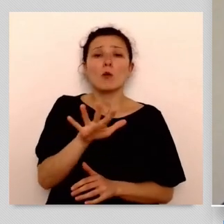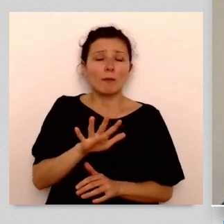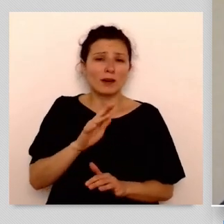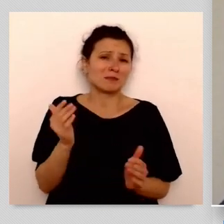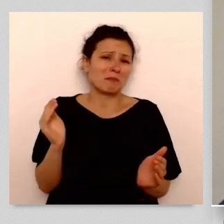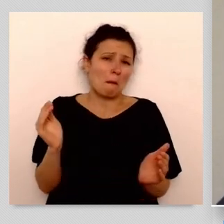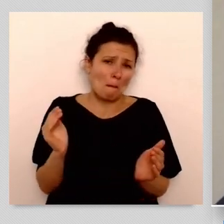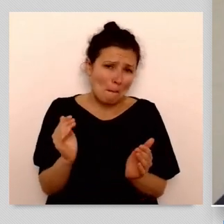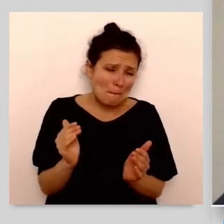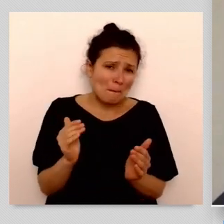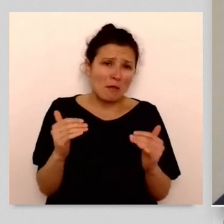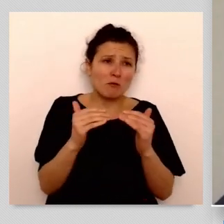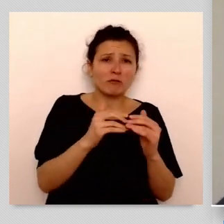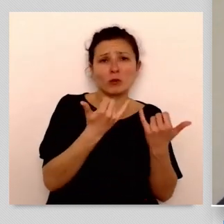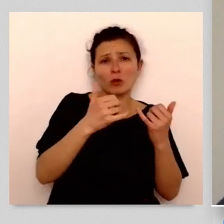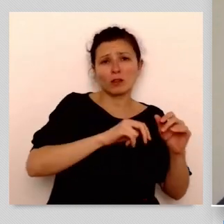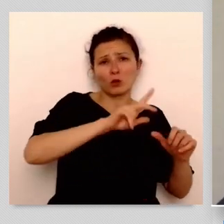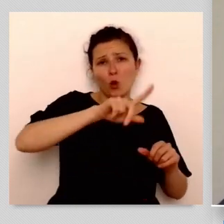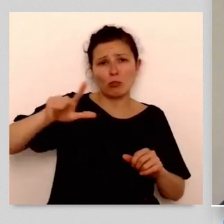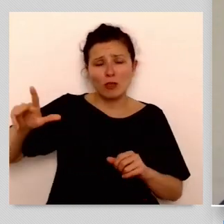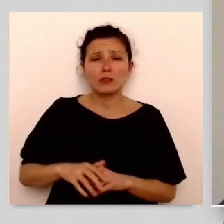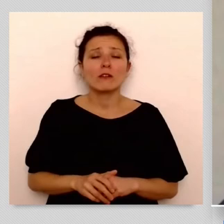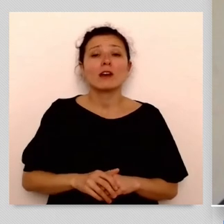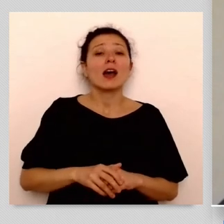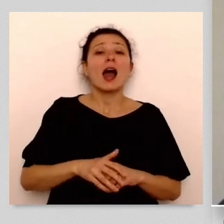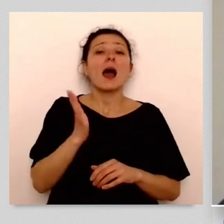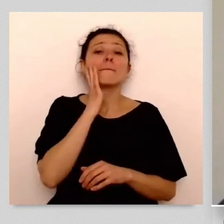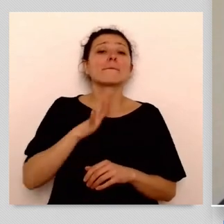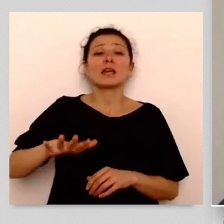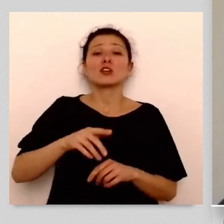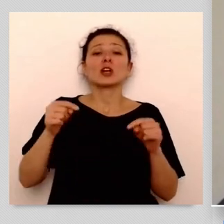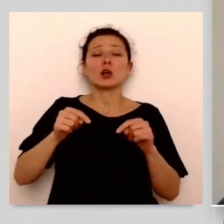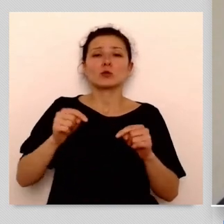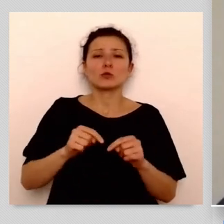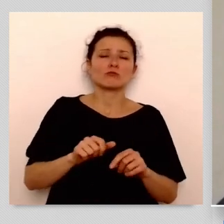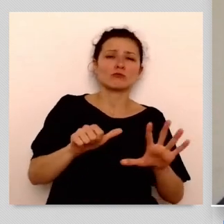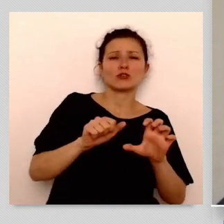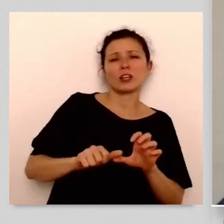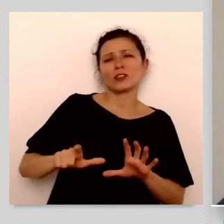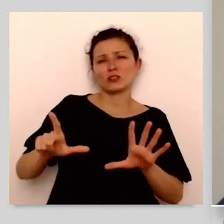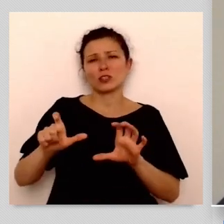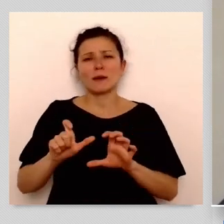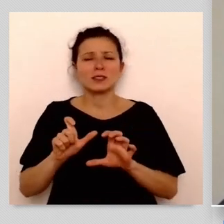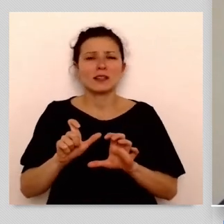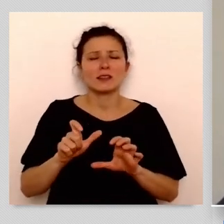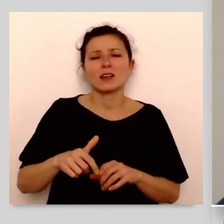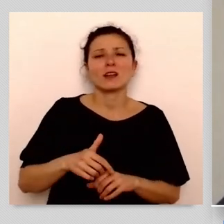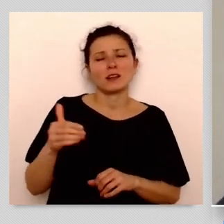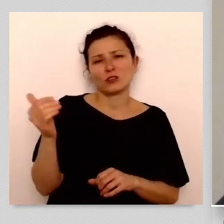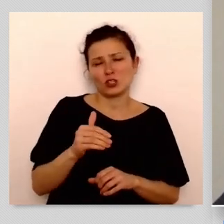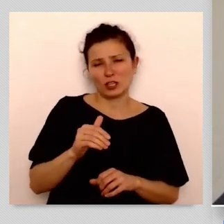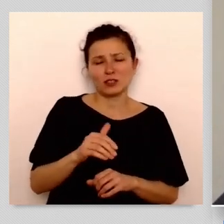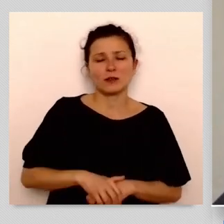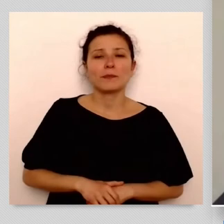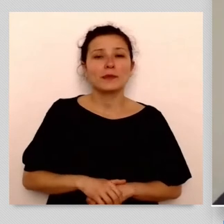na nim mieszka 600-700 tysięcy ludzi, w Unii Europejskiej 450 tysięcy. Mapy,